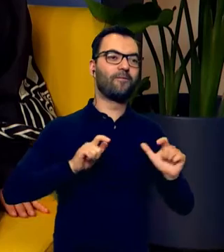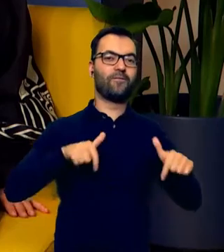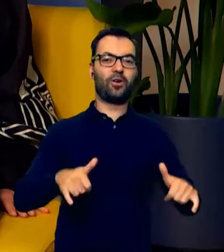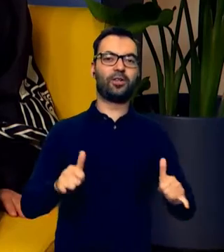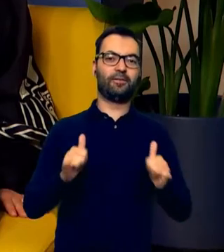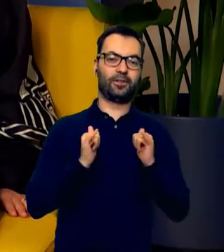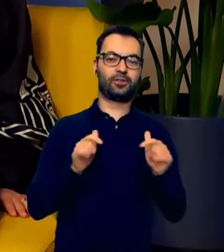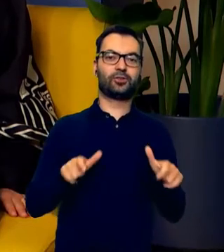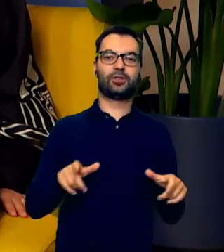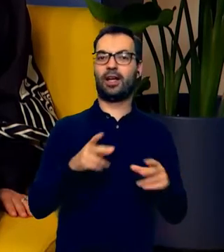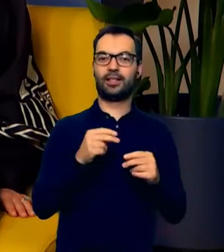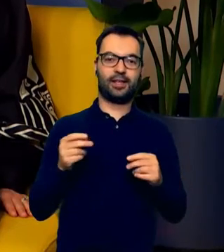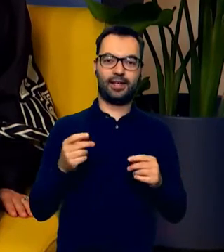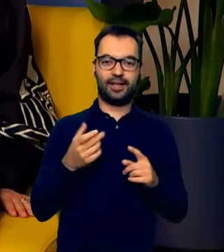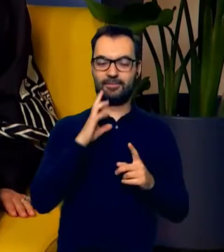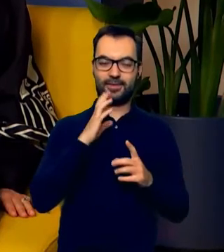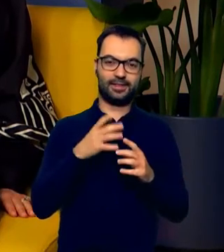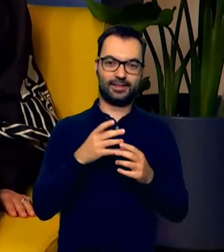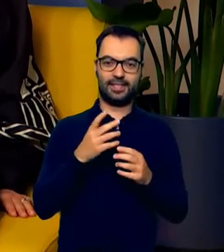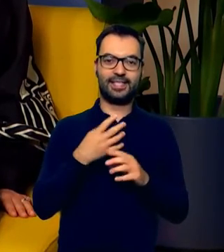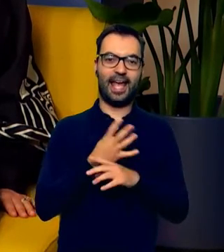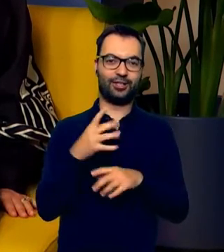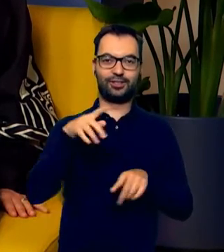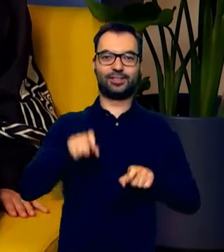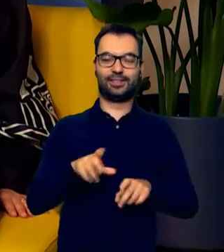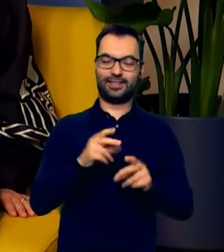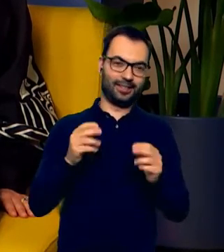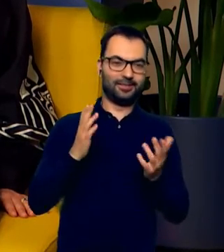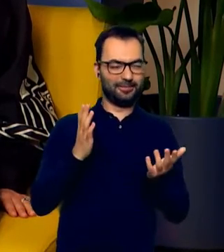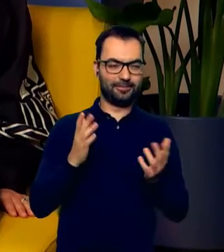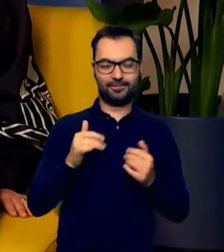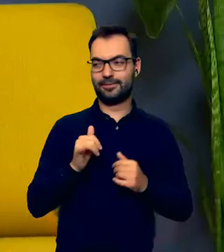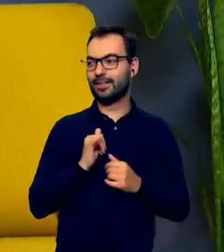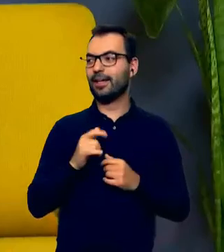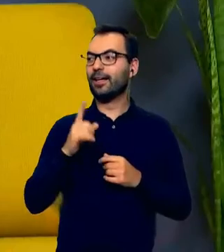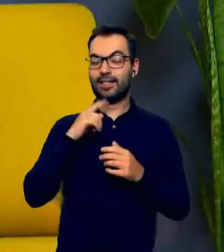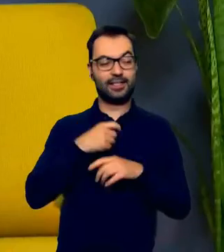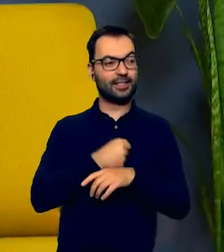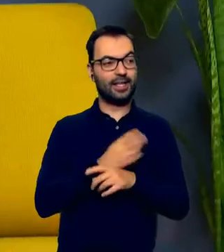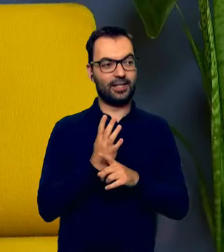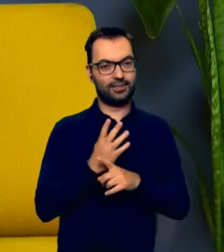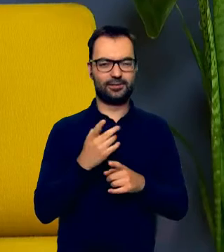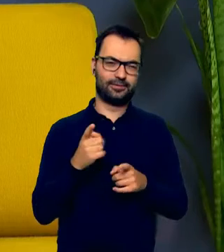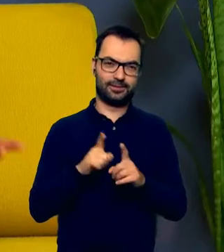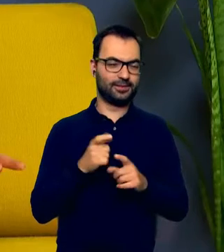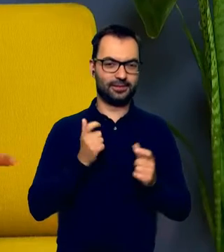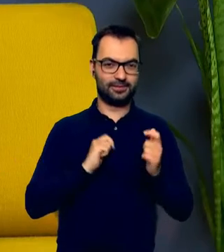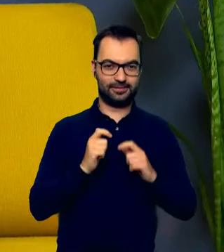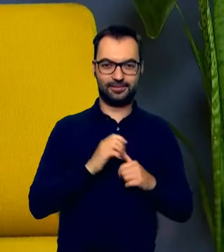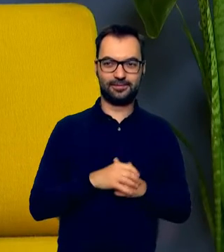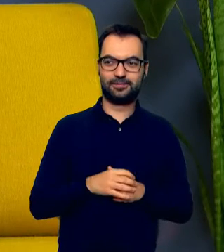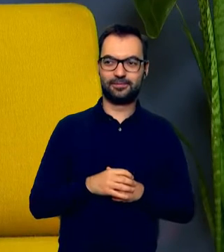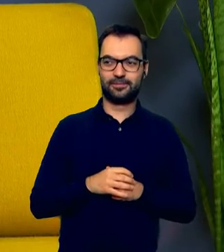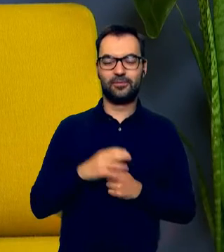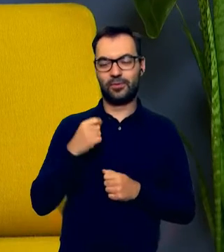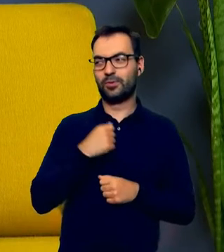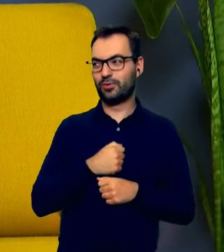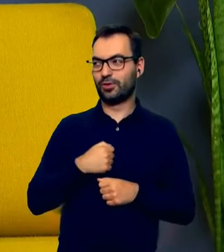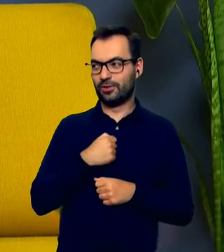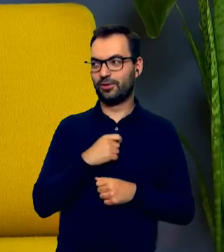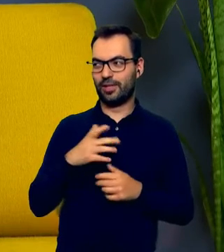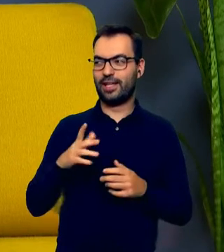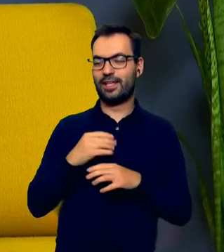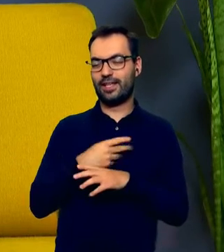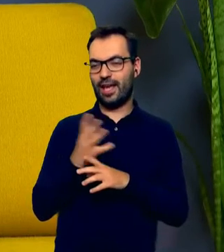fotelu wygodnym, a nie na kaktusie. Albo na jeżu na przykład, prawda? Zwłaszcza, że jeż mógłby też tego nie przeżyć. Nie byłoby lubić. Mu przykro. Tak. Byłoby